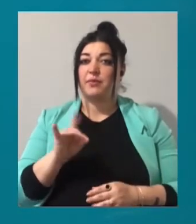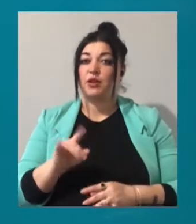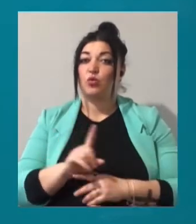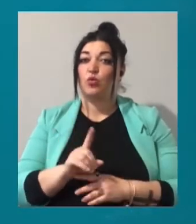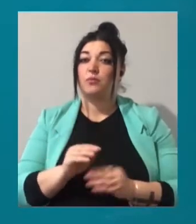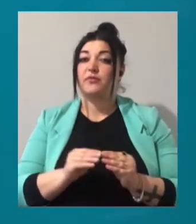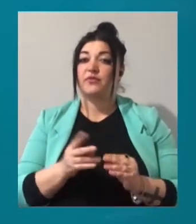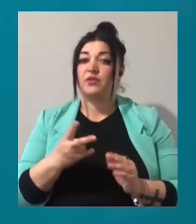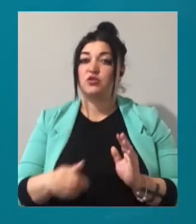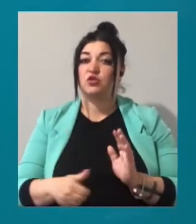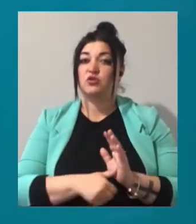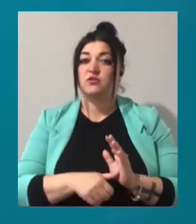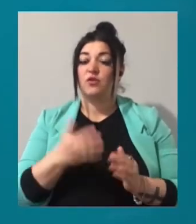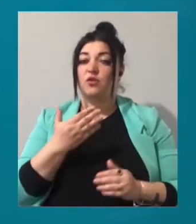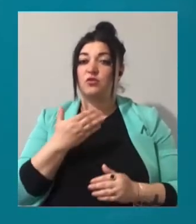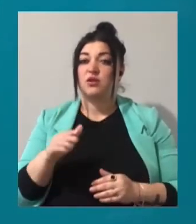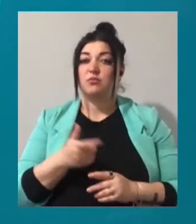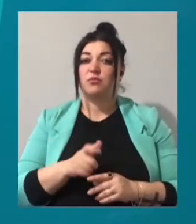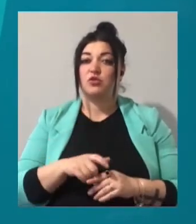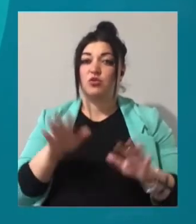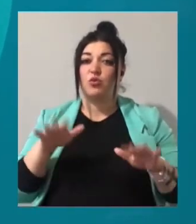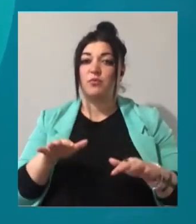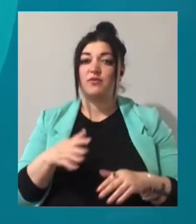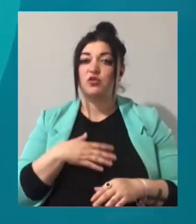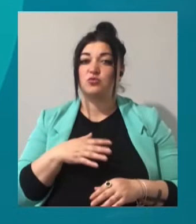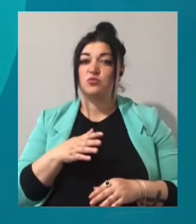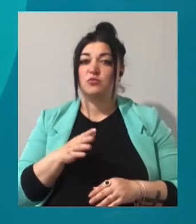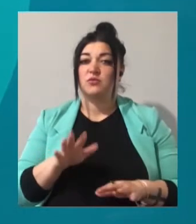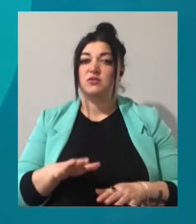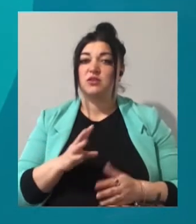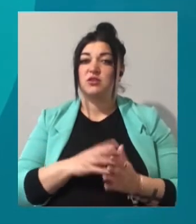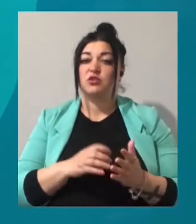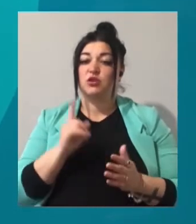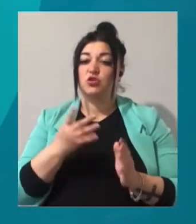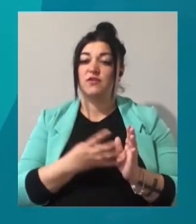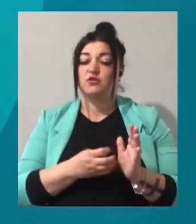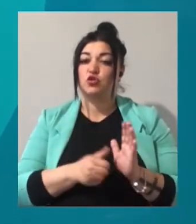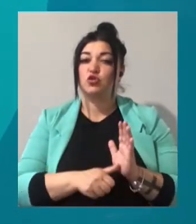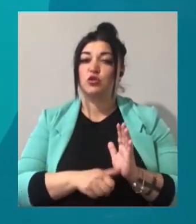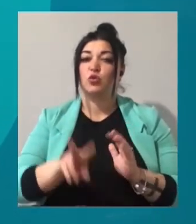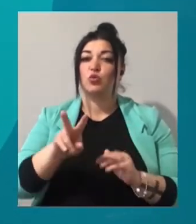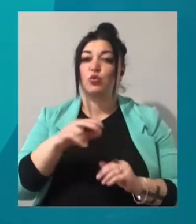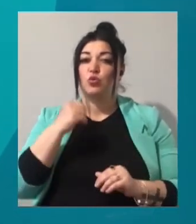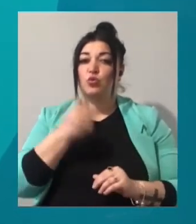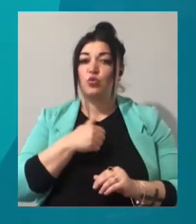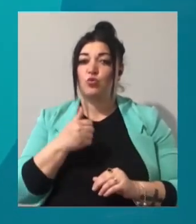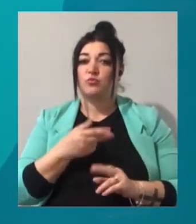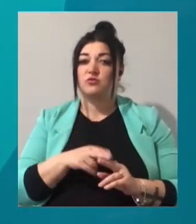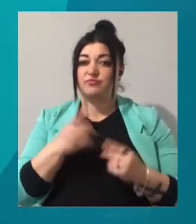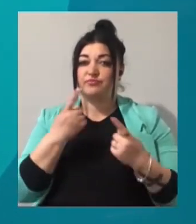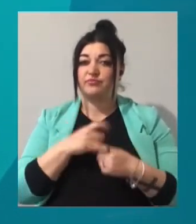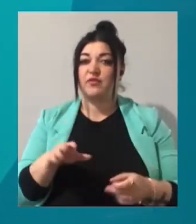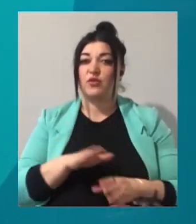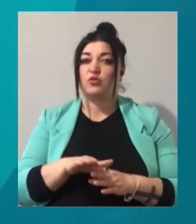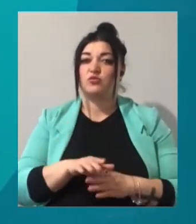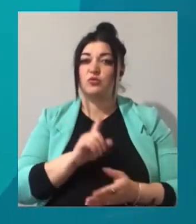Востаннє більше опадів в нашому місті випало 1962 року. Про це повідомив виконувач обов'язків Департаменту міського